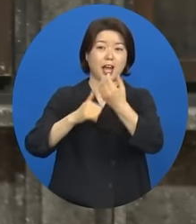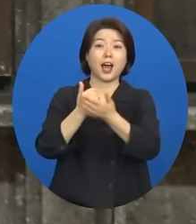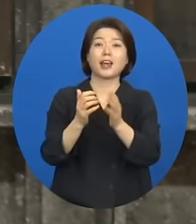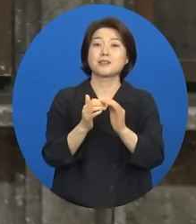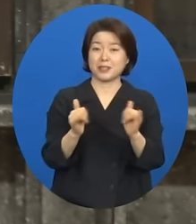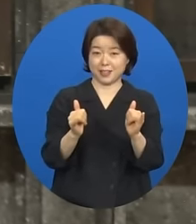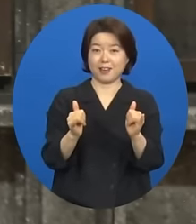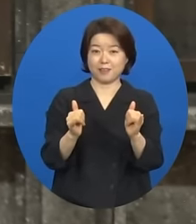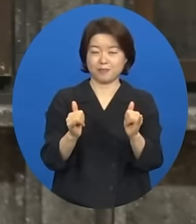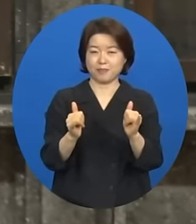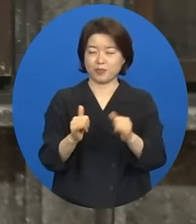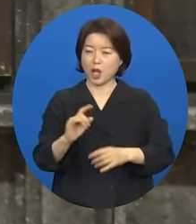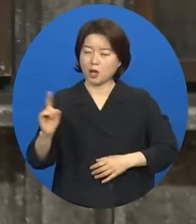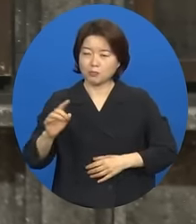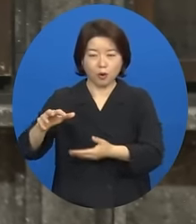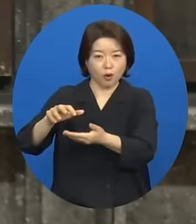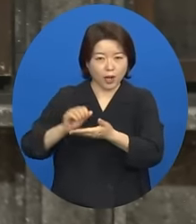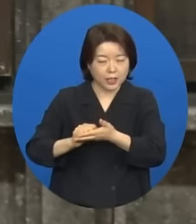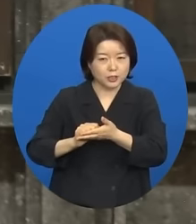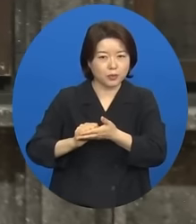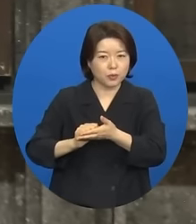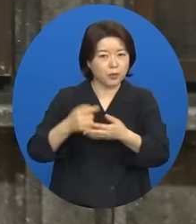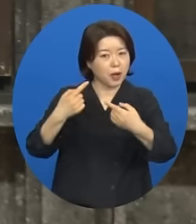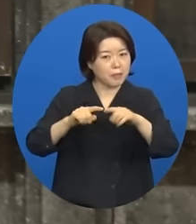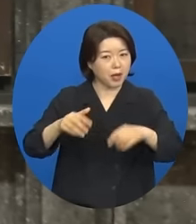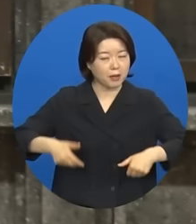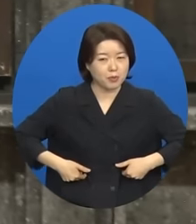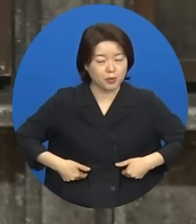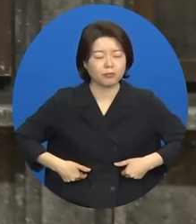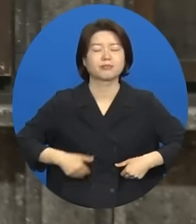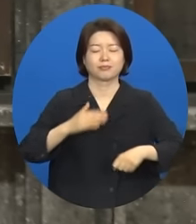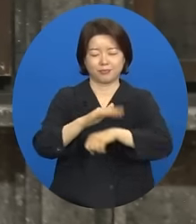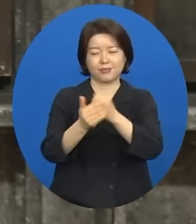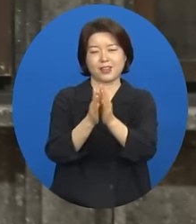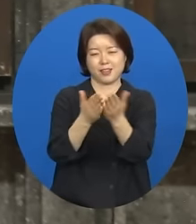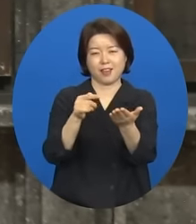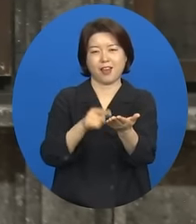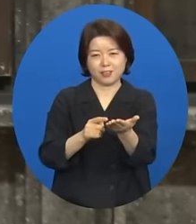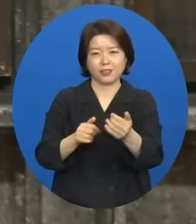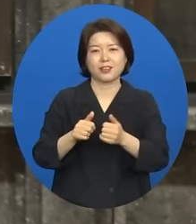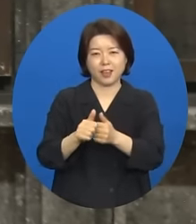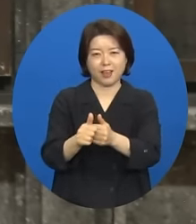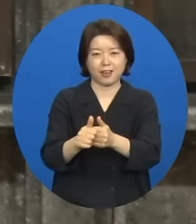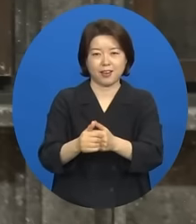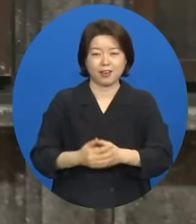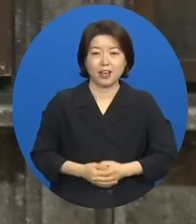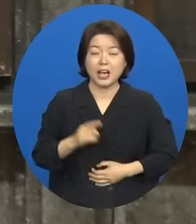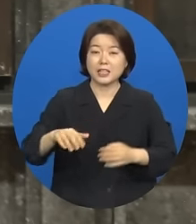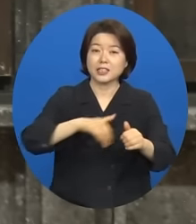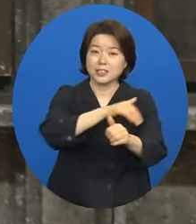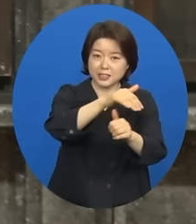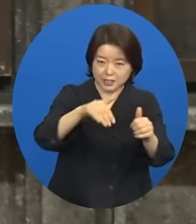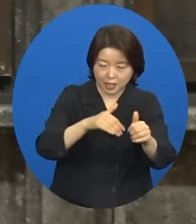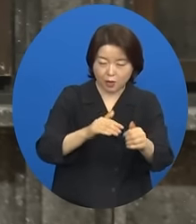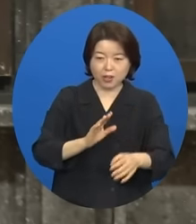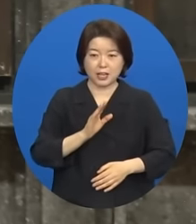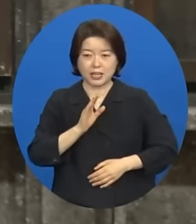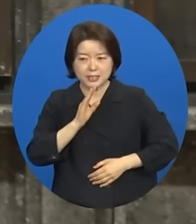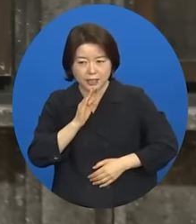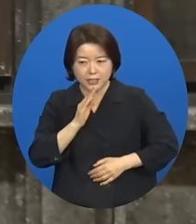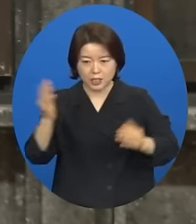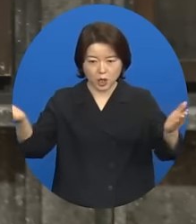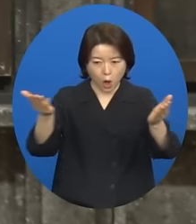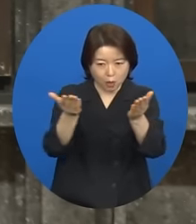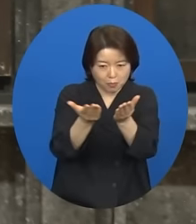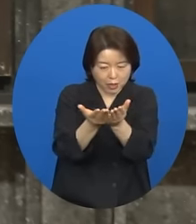사람들이니까 무엇으로 근거해야 됩니까? 하나님의 말씀을 근거로 그 상황과 사실을 해석할